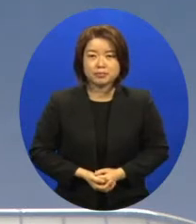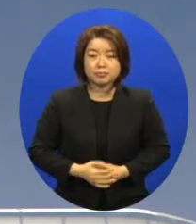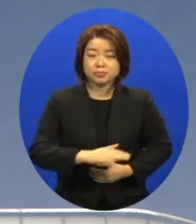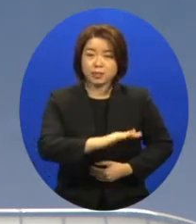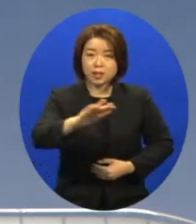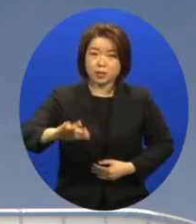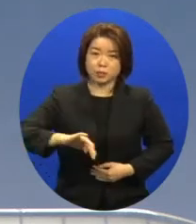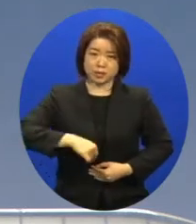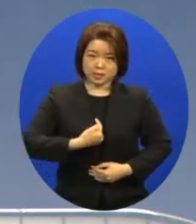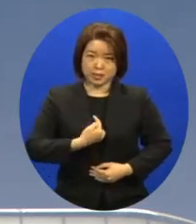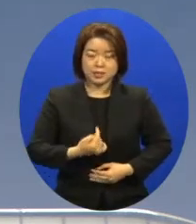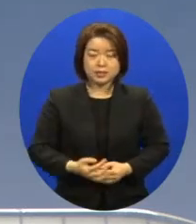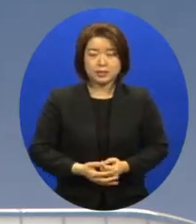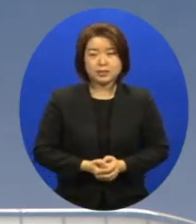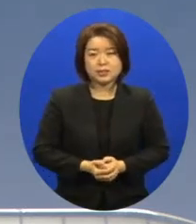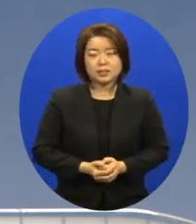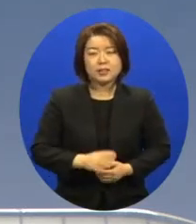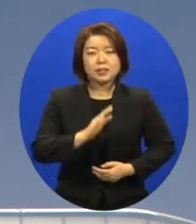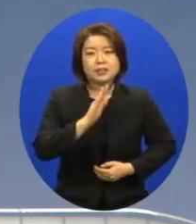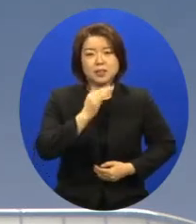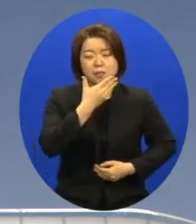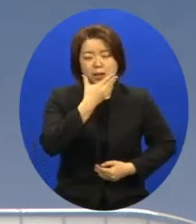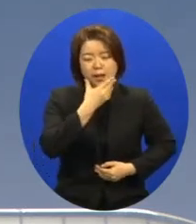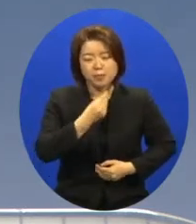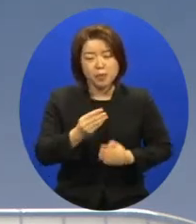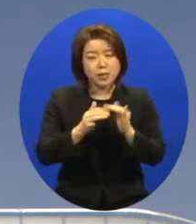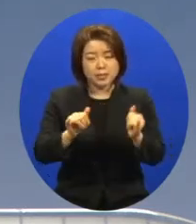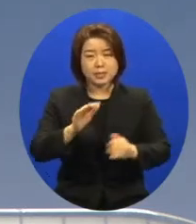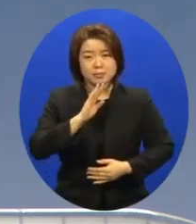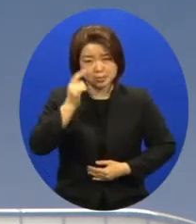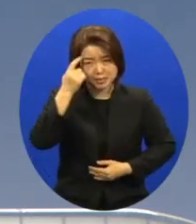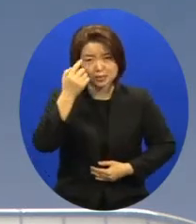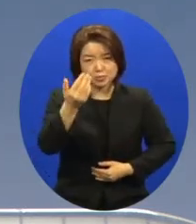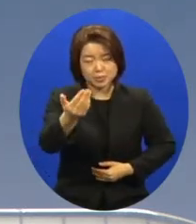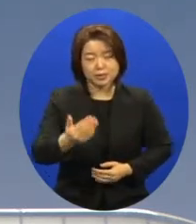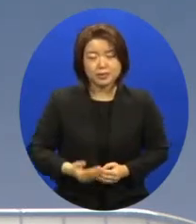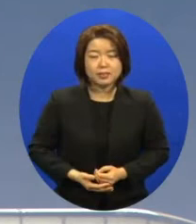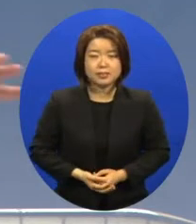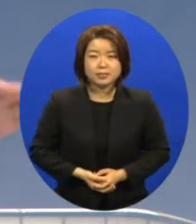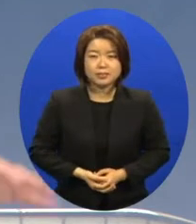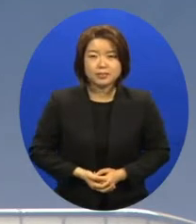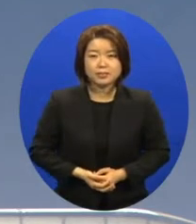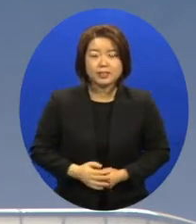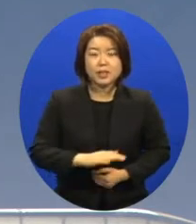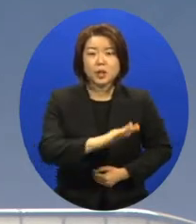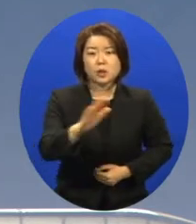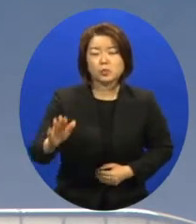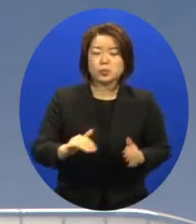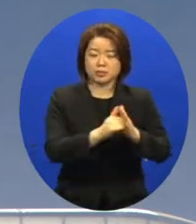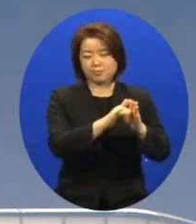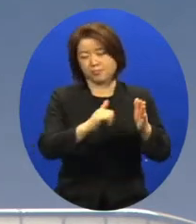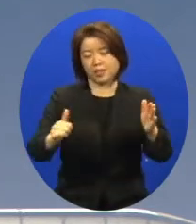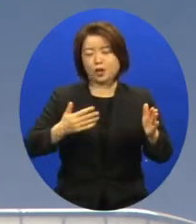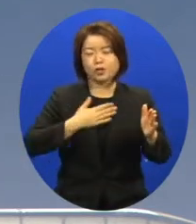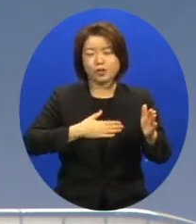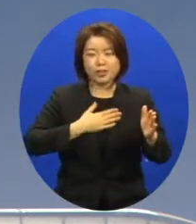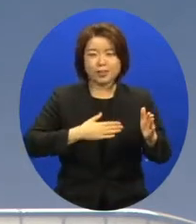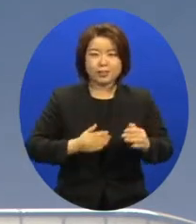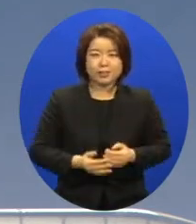우리 자신이 정말 행복한 사람 인가요 우리 가족들이 합니다